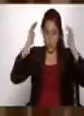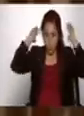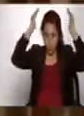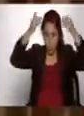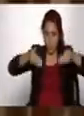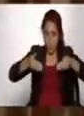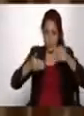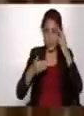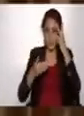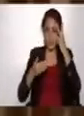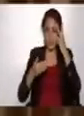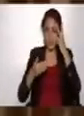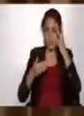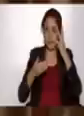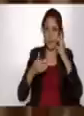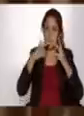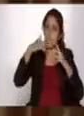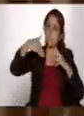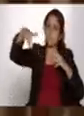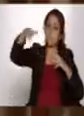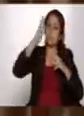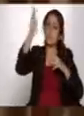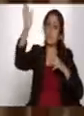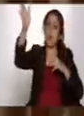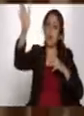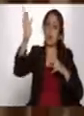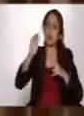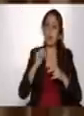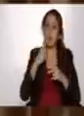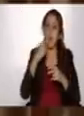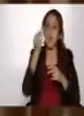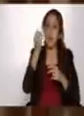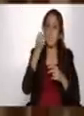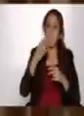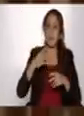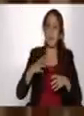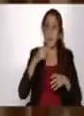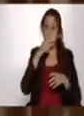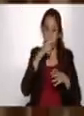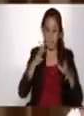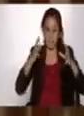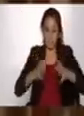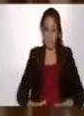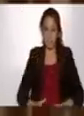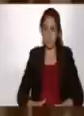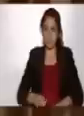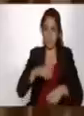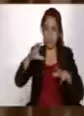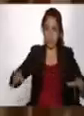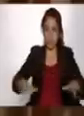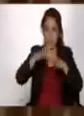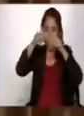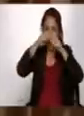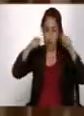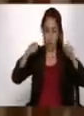ركبوا الاثنين توك توك وطلعوا على طريق الشبراوي، راكبين مع واحد عنده 40 سنه وحاطين البت في وسطهم الاثنين، يعني ده ناحيته وده ناحيته والشكاره في